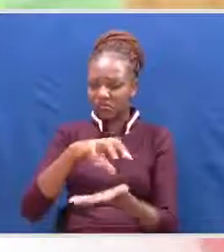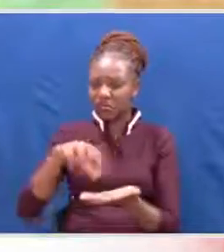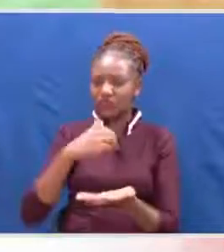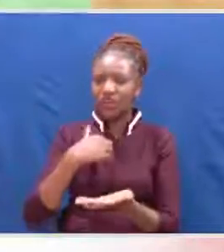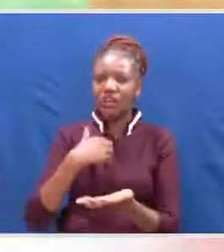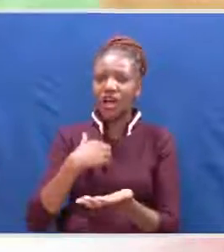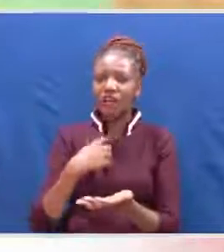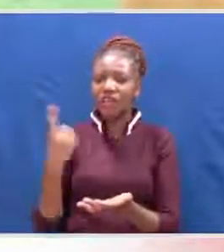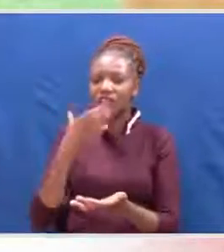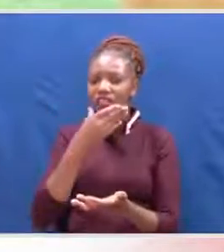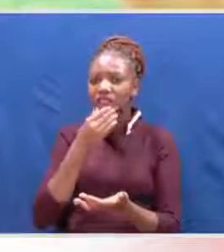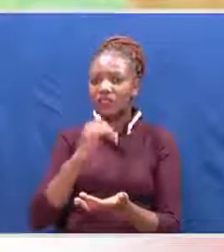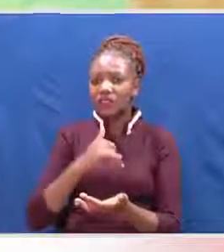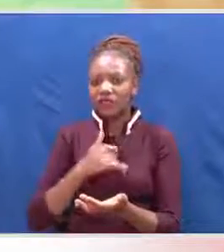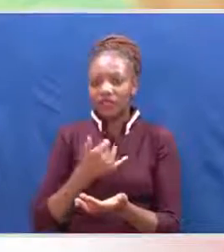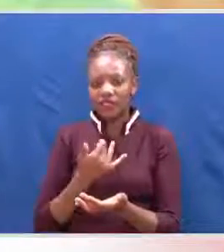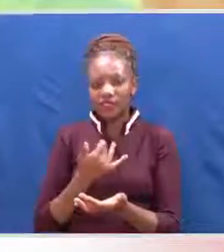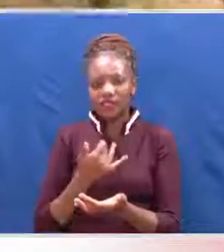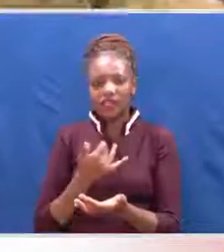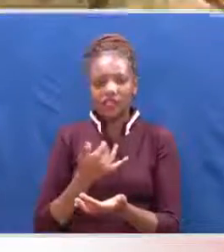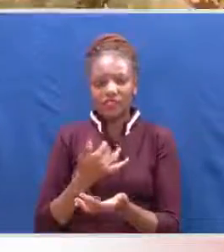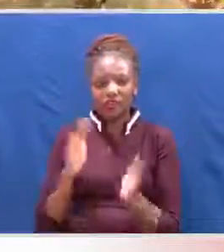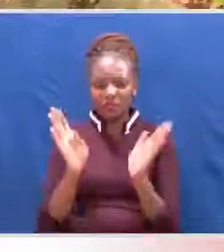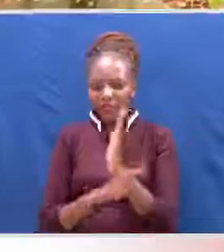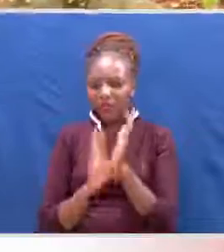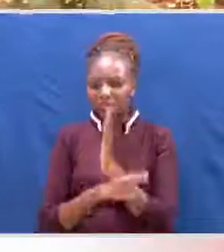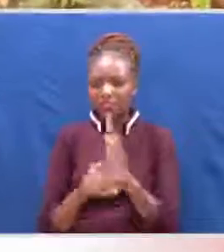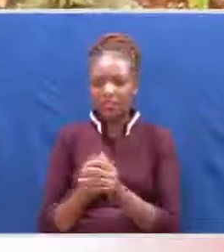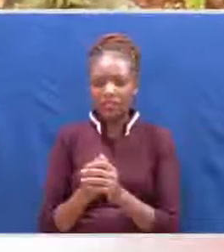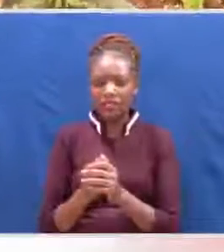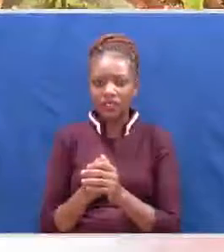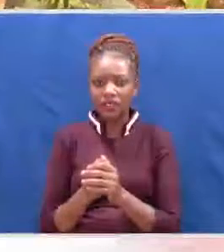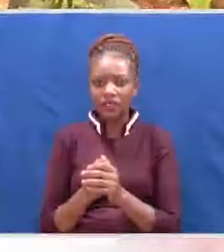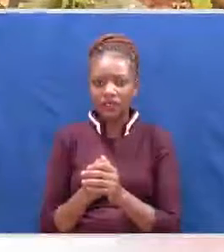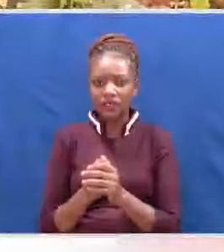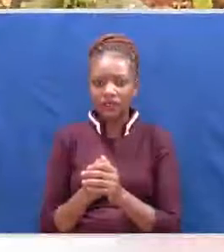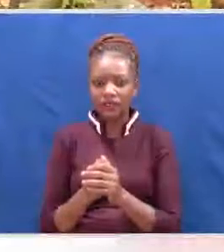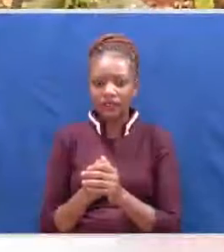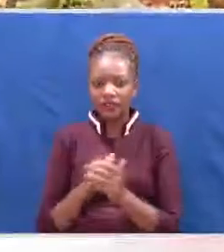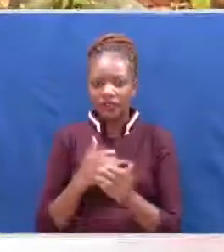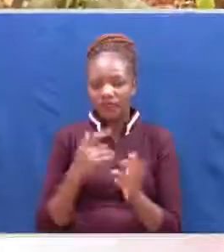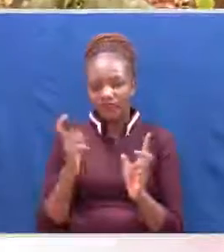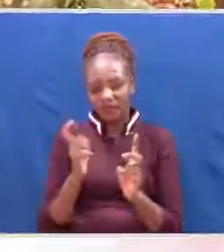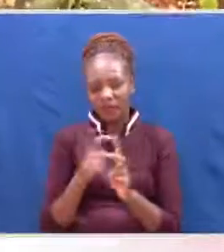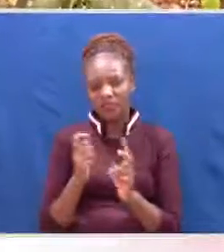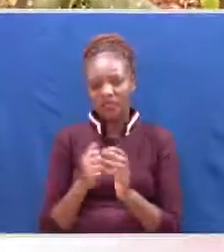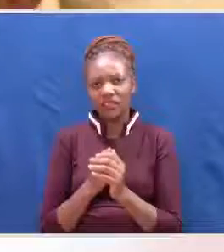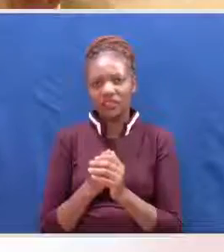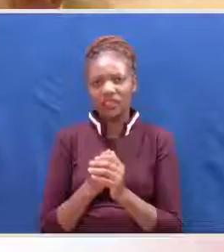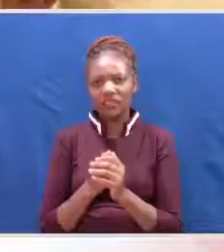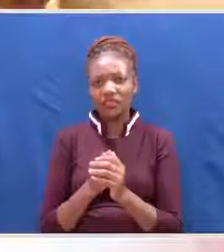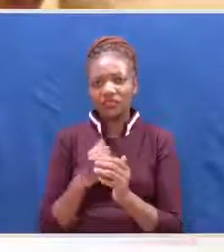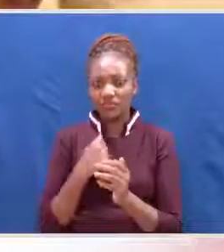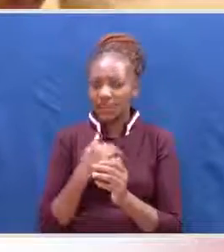considering himself a sacrificial lamb, but the daily occurrences rub salt into his wound. Niko na bibi na